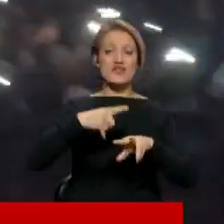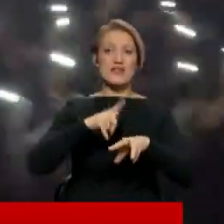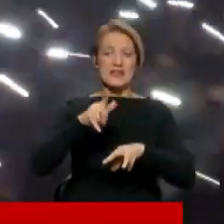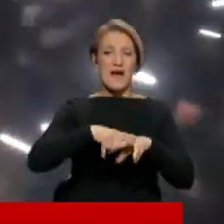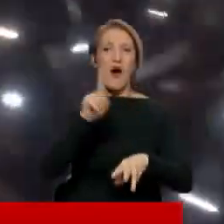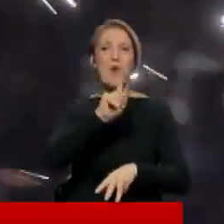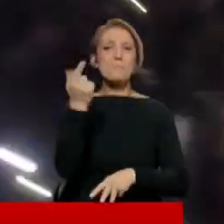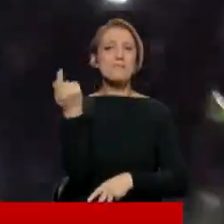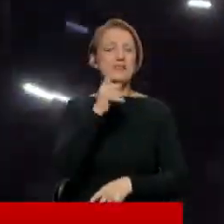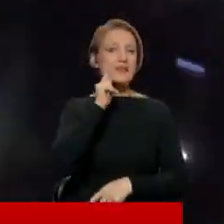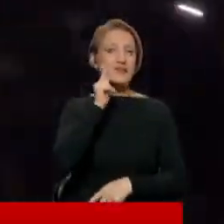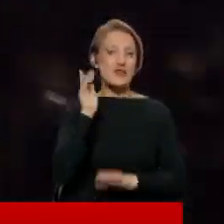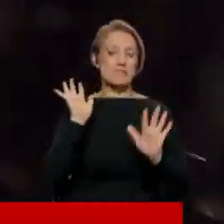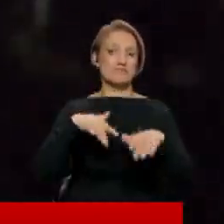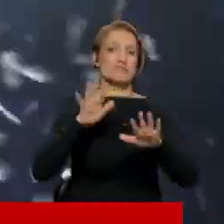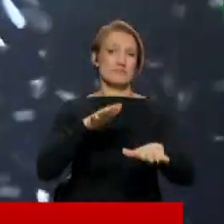on binlerle ölçülüyor.